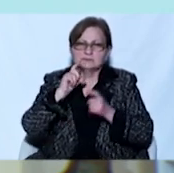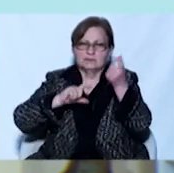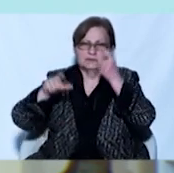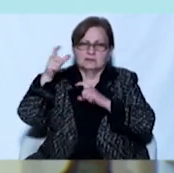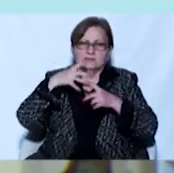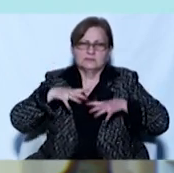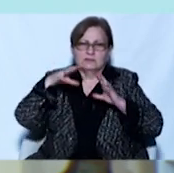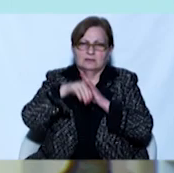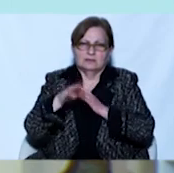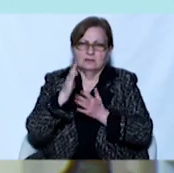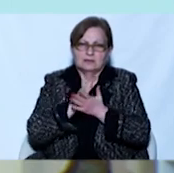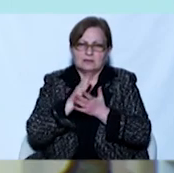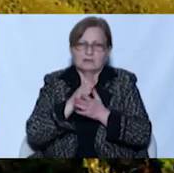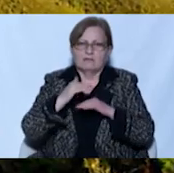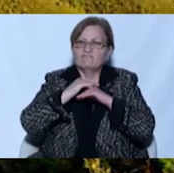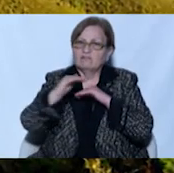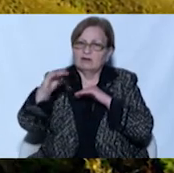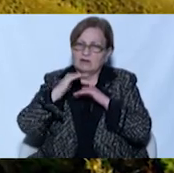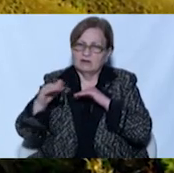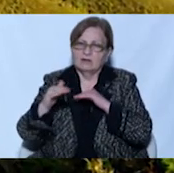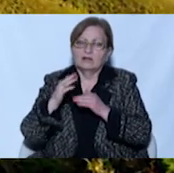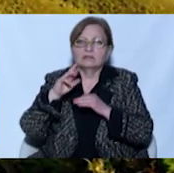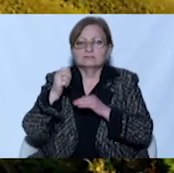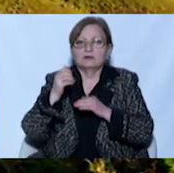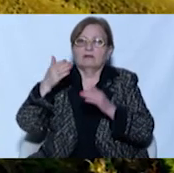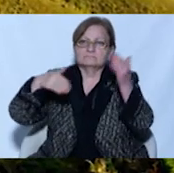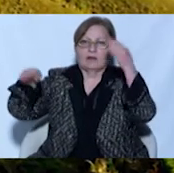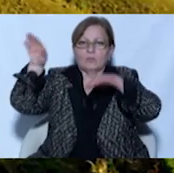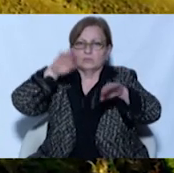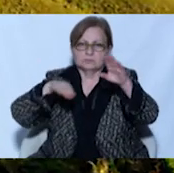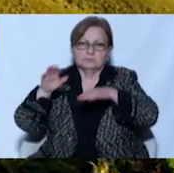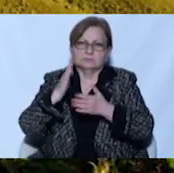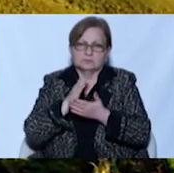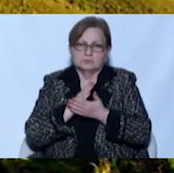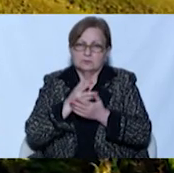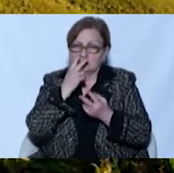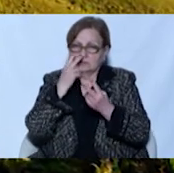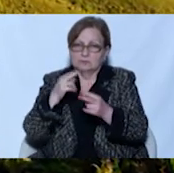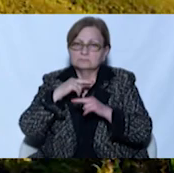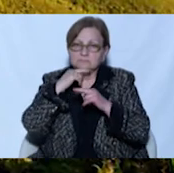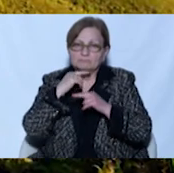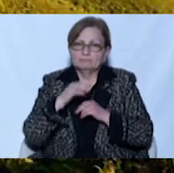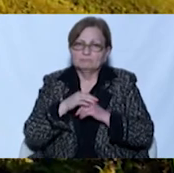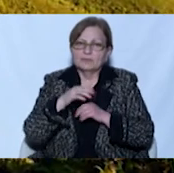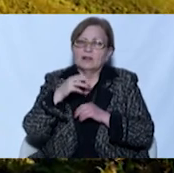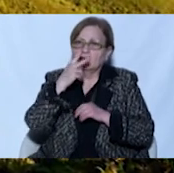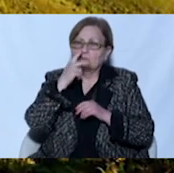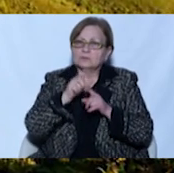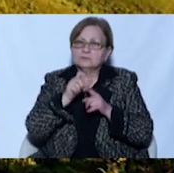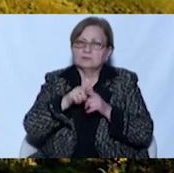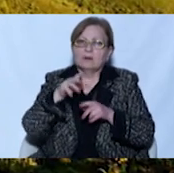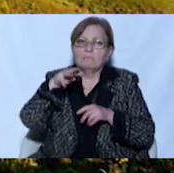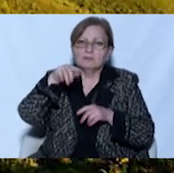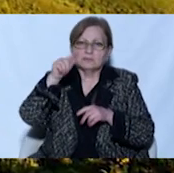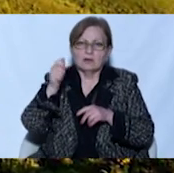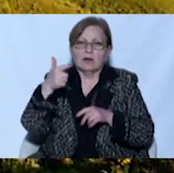საქართველოში არის ვაკე ადგილები და მთაგორიანი ადგილები. დავაკვირდეთ სიტყვას: